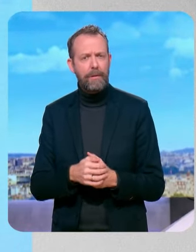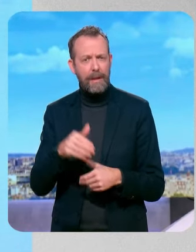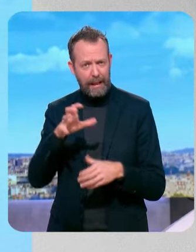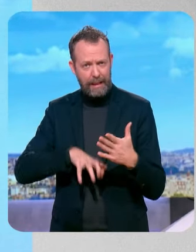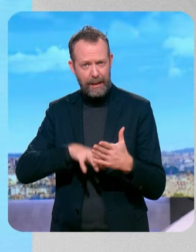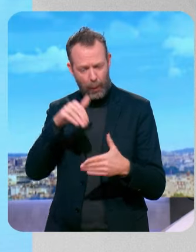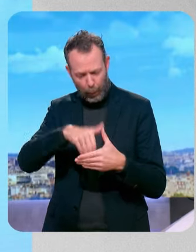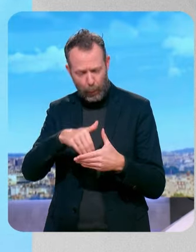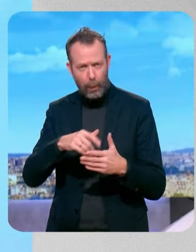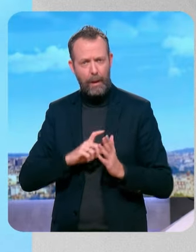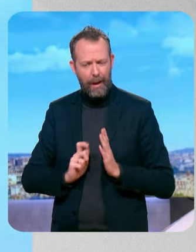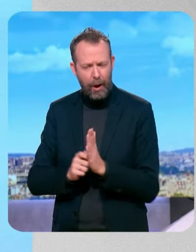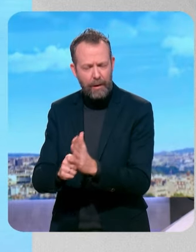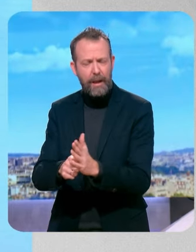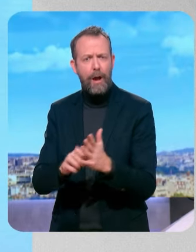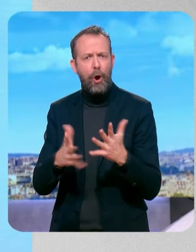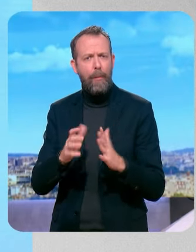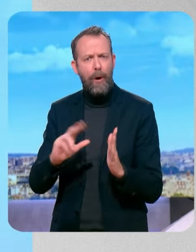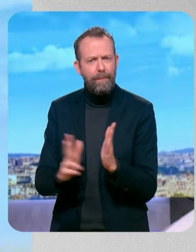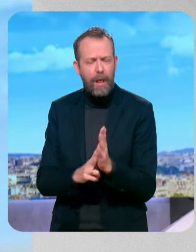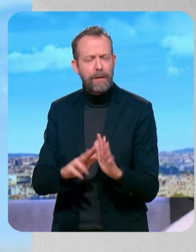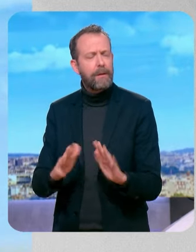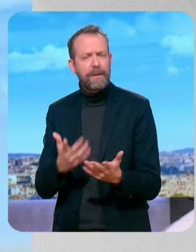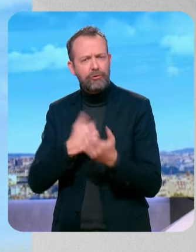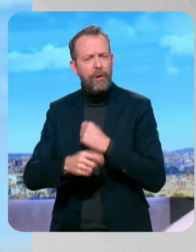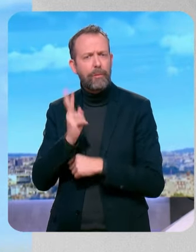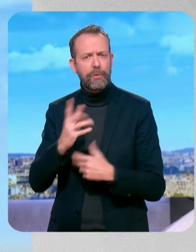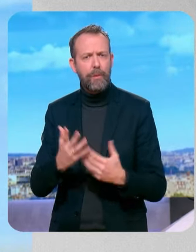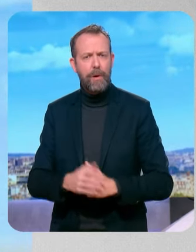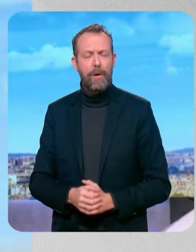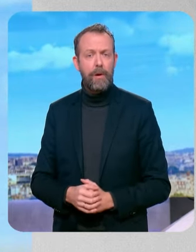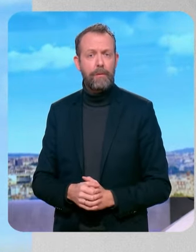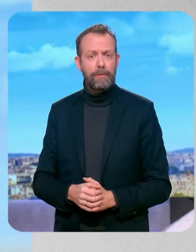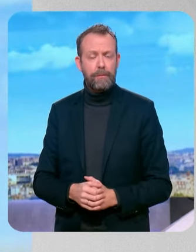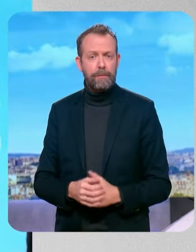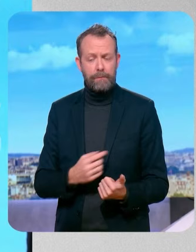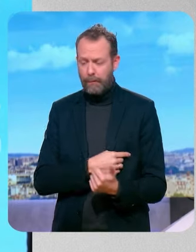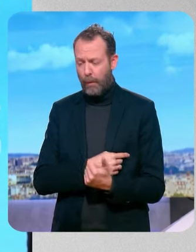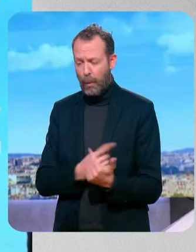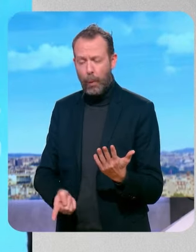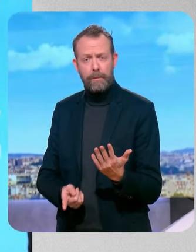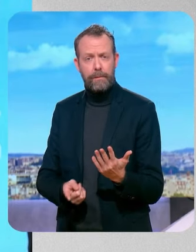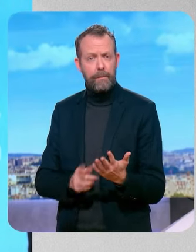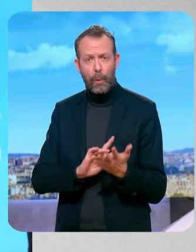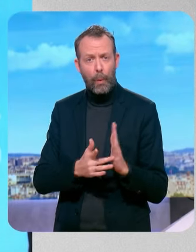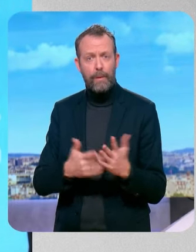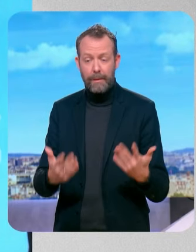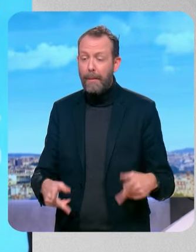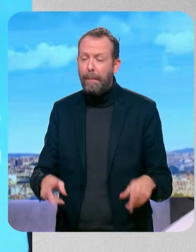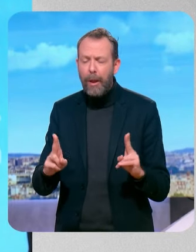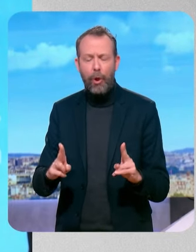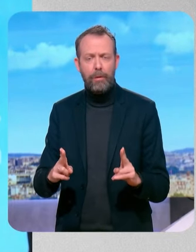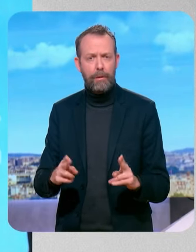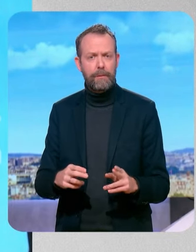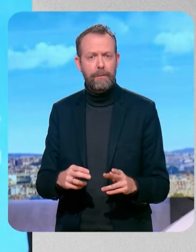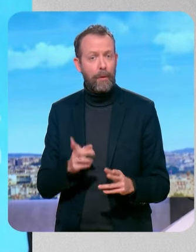texte, c'est le calendrier, c'est la façon dont il a été adopté. Qu'est-ce qui vous dérange le plus? Tout dans cette période tout vous dérange. A